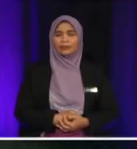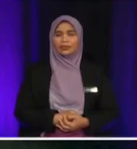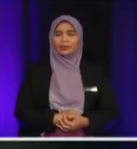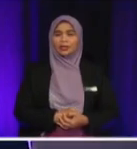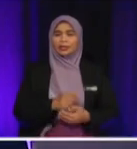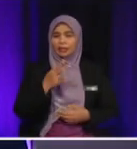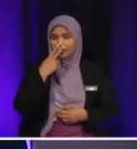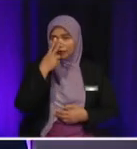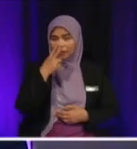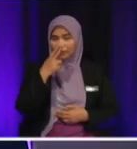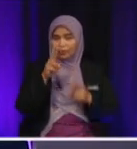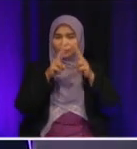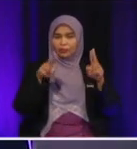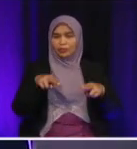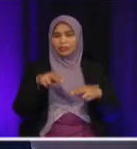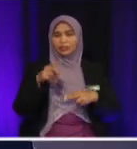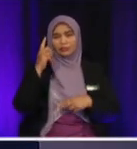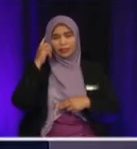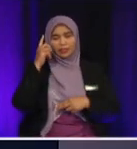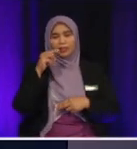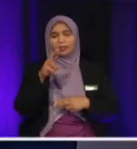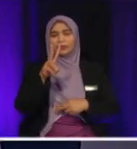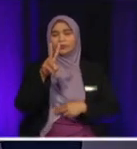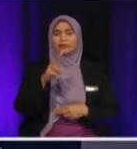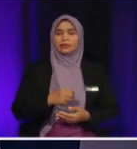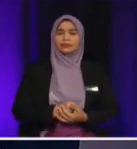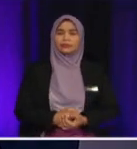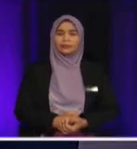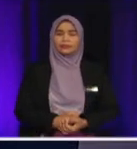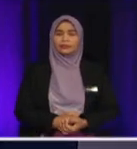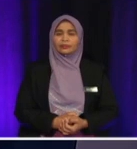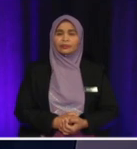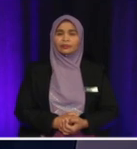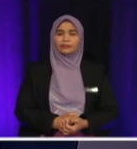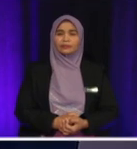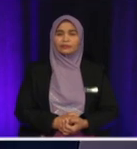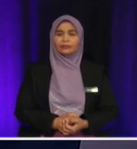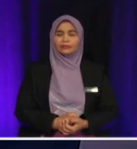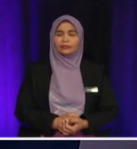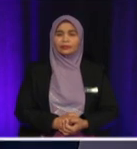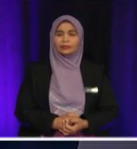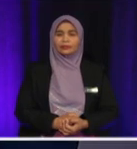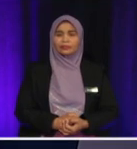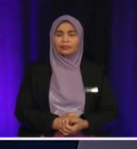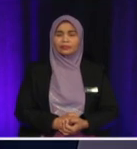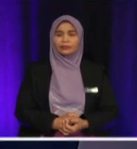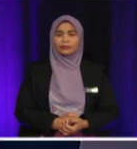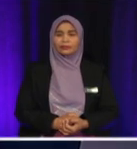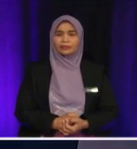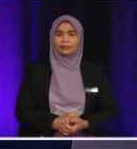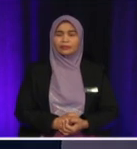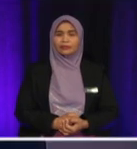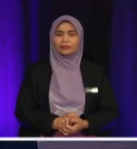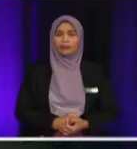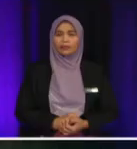tengok uji minda yang kedua. Yang seterusnya. Kita tengok uji minda yang seterusnya. Ha, nampak tu, nampak comel saja kita ada ya.